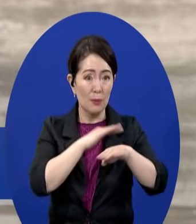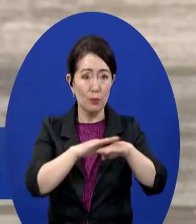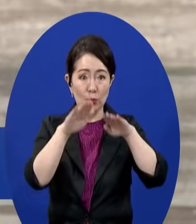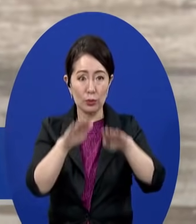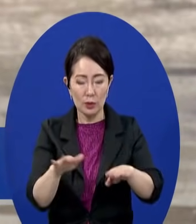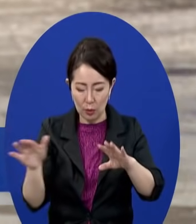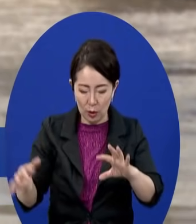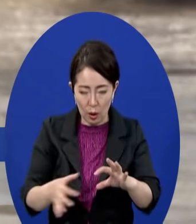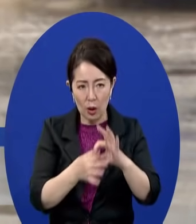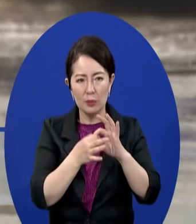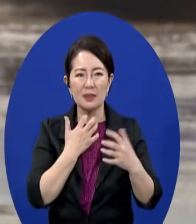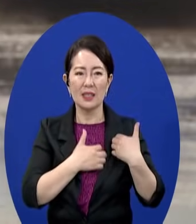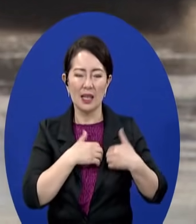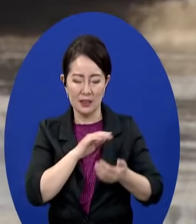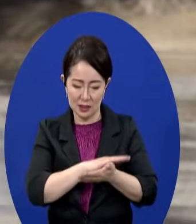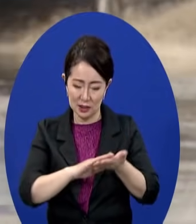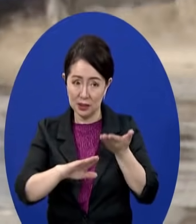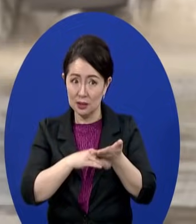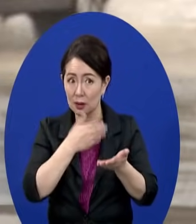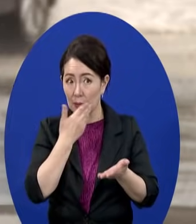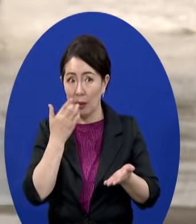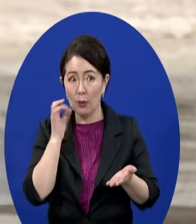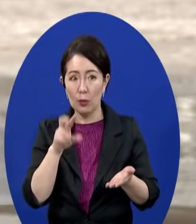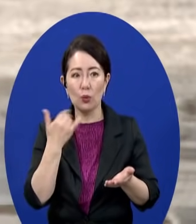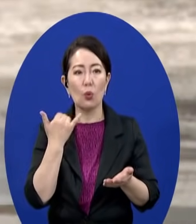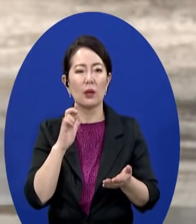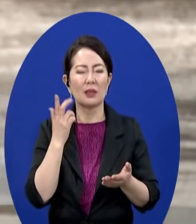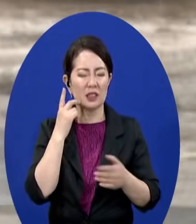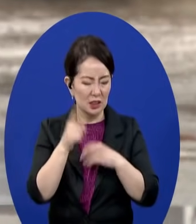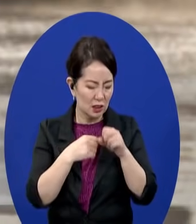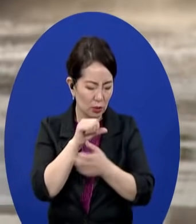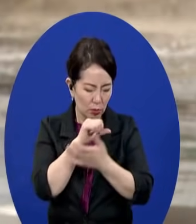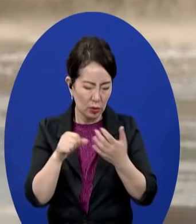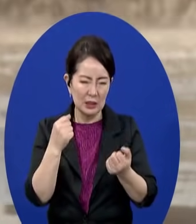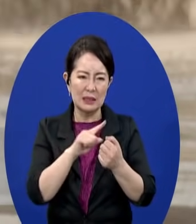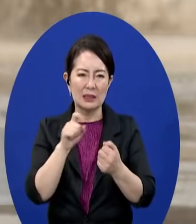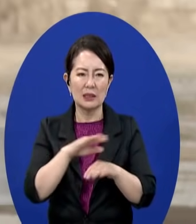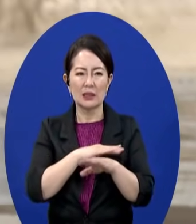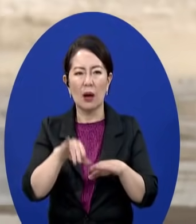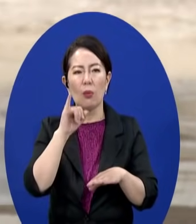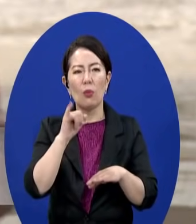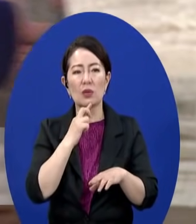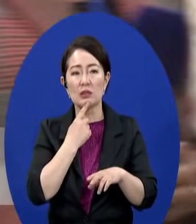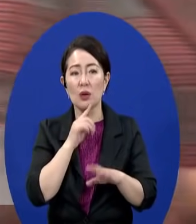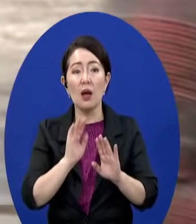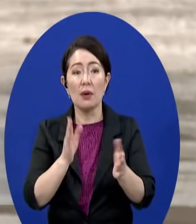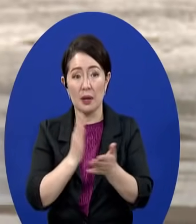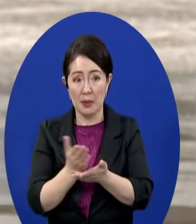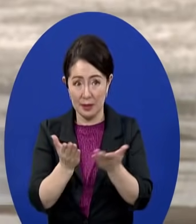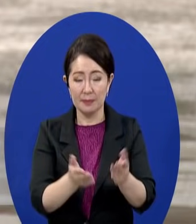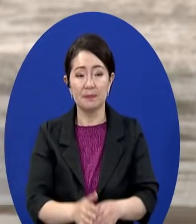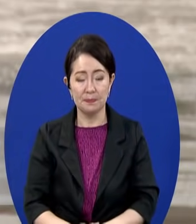байгуулалттай уялдуулж яаралтай шинжлэхгүй бол нийслэлчүүд жил бүр хүндрэлтэй замаар зорчсон хэвээр байх нэ.